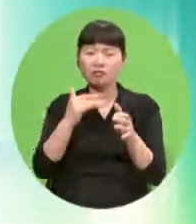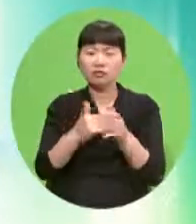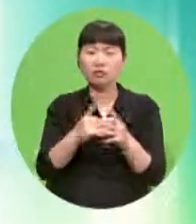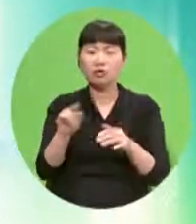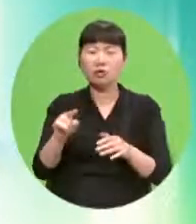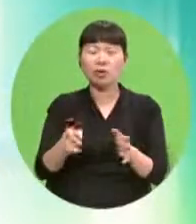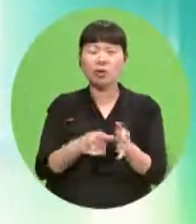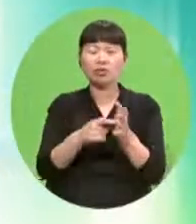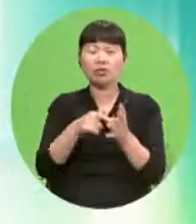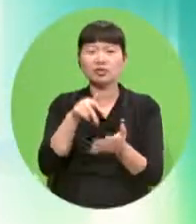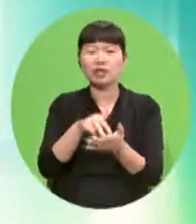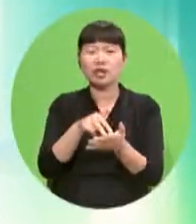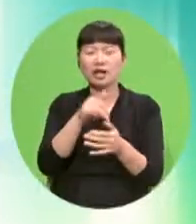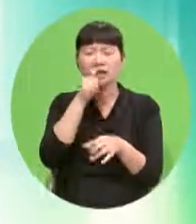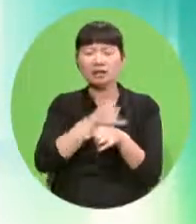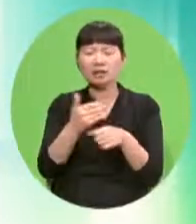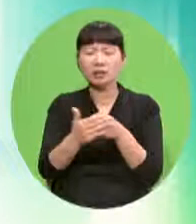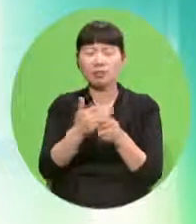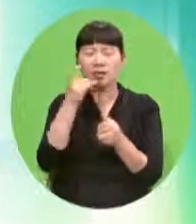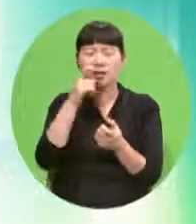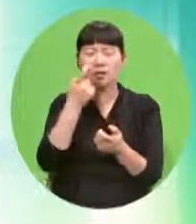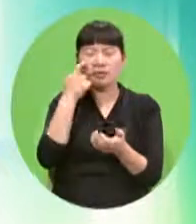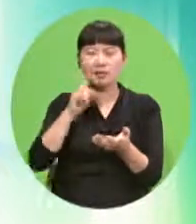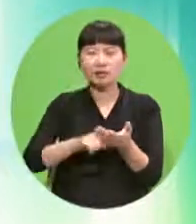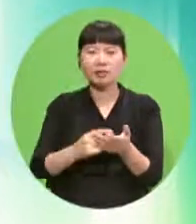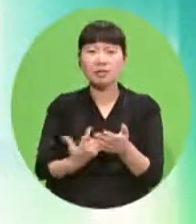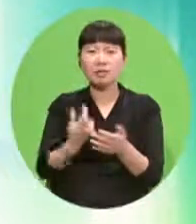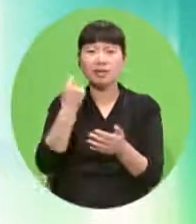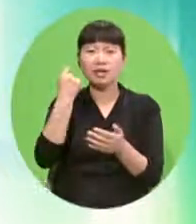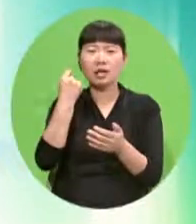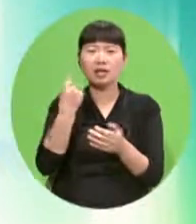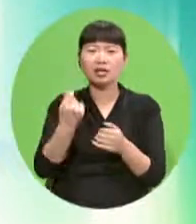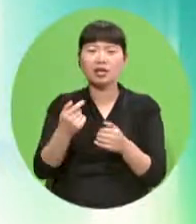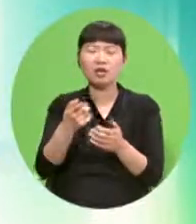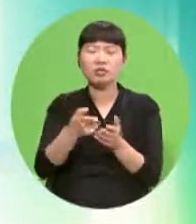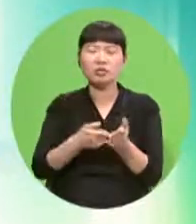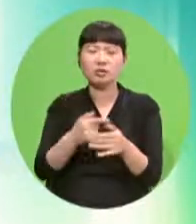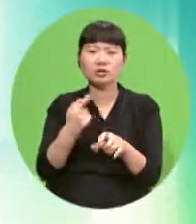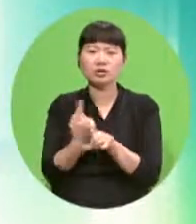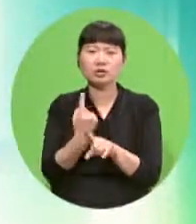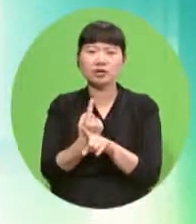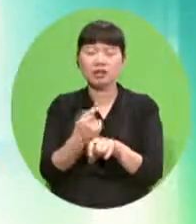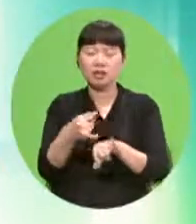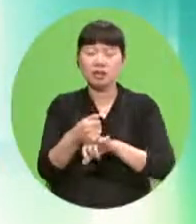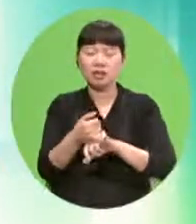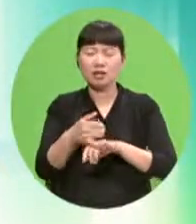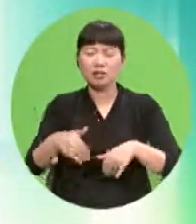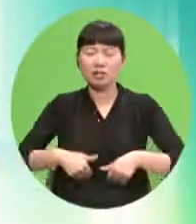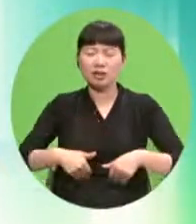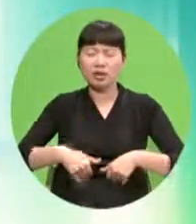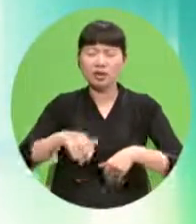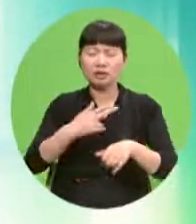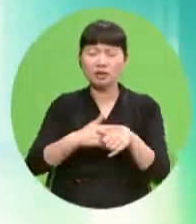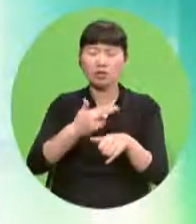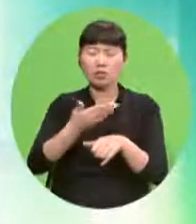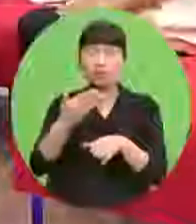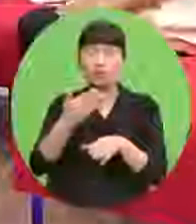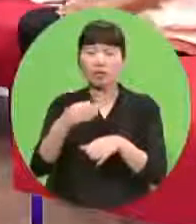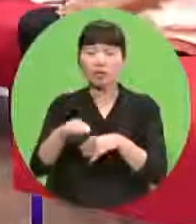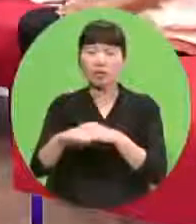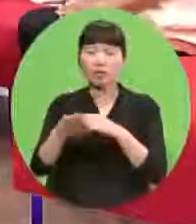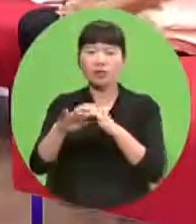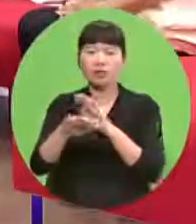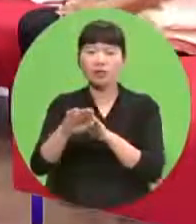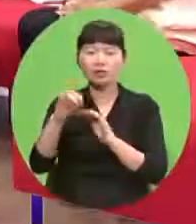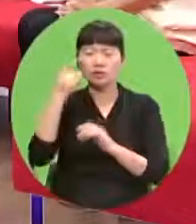굉장히 응급상황을 요구하기 때문에 발견 즉시 하루라도 빨리 네. 수술적 치료를 해줘야지만이 그러니까 여러분들이 보실 때는 오른쪽